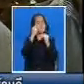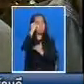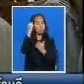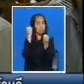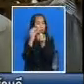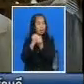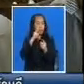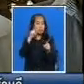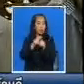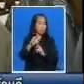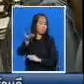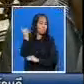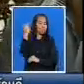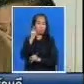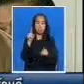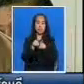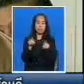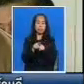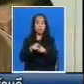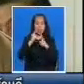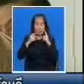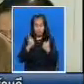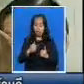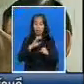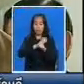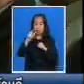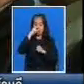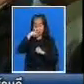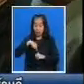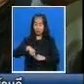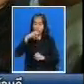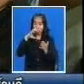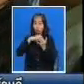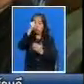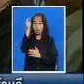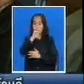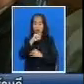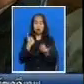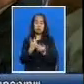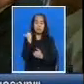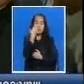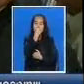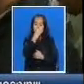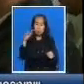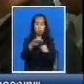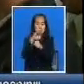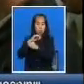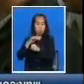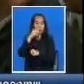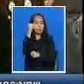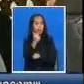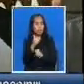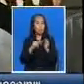าแน่เราเนี่ยต้องถือว่าโชคดี ครับ ความโชคดีที่ว่าก็คือว่าเรามีอาหารเนี่ย เ ก ิน พอ